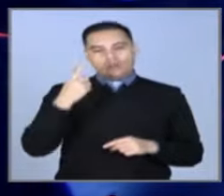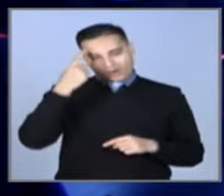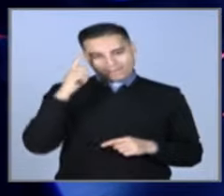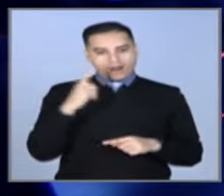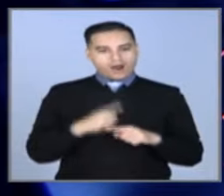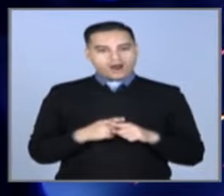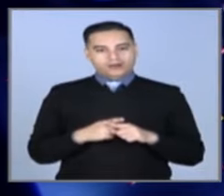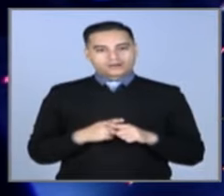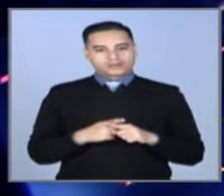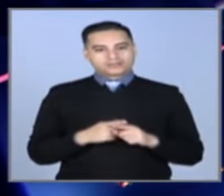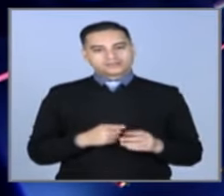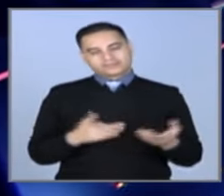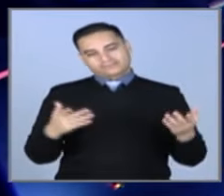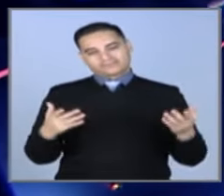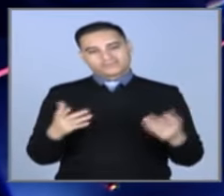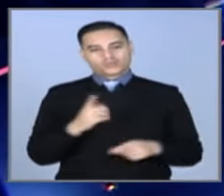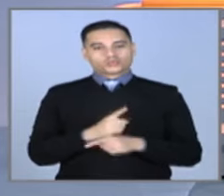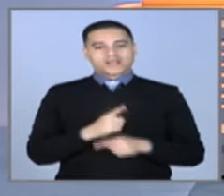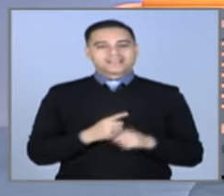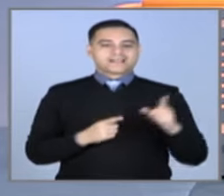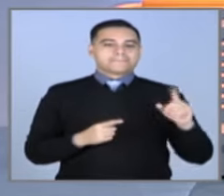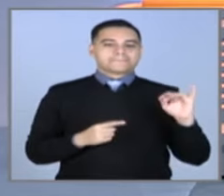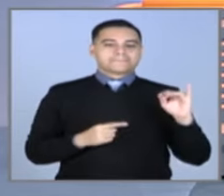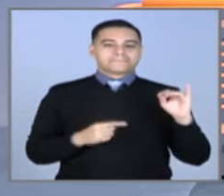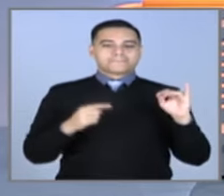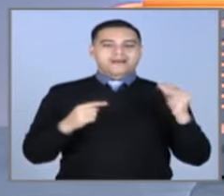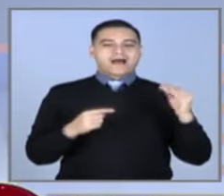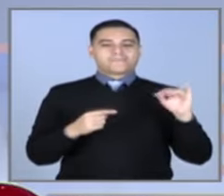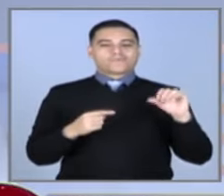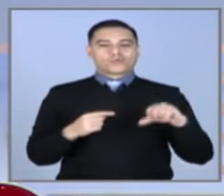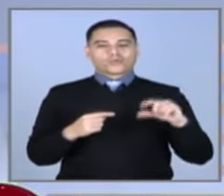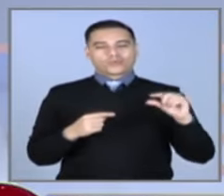الوحيد اللي غلط يا عمر أستاذ محمود جاوبه، وكان سؤال سهل.